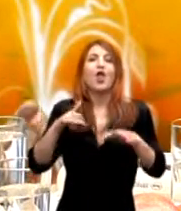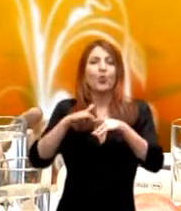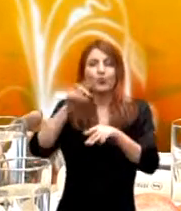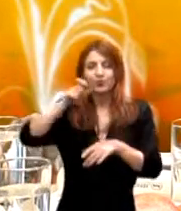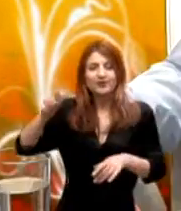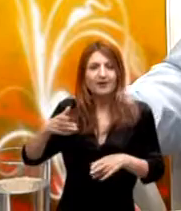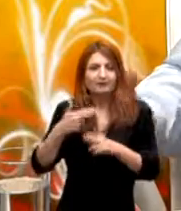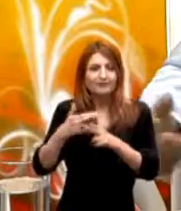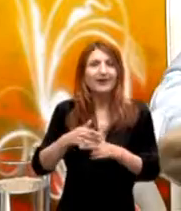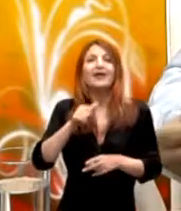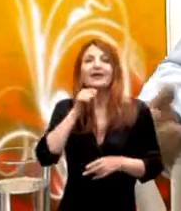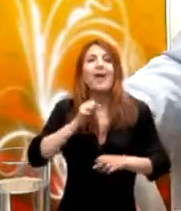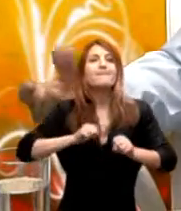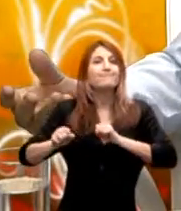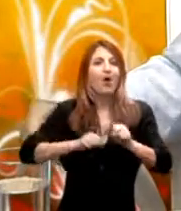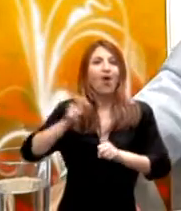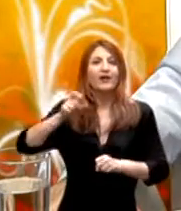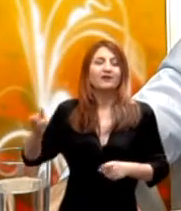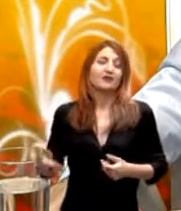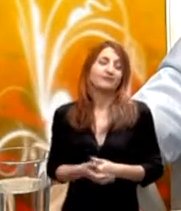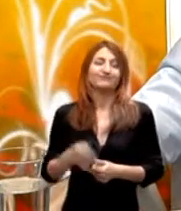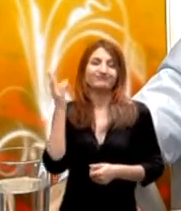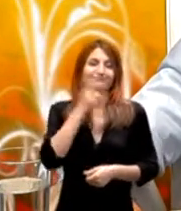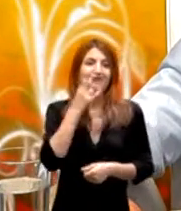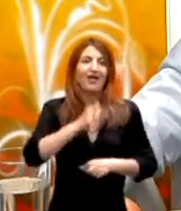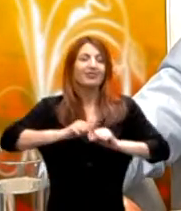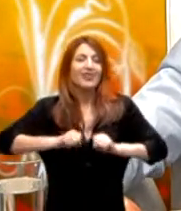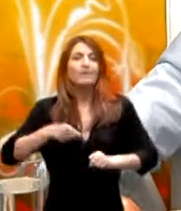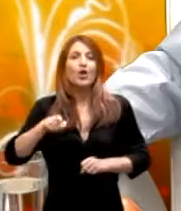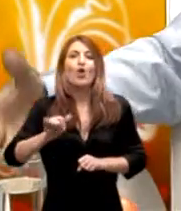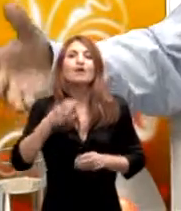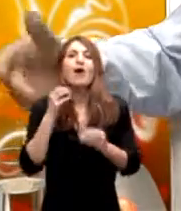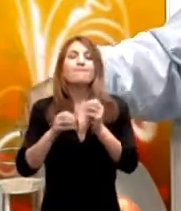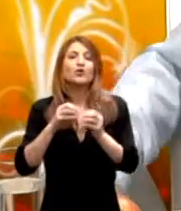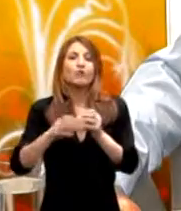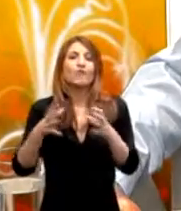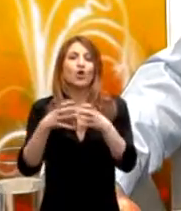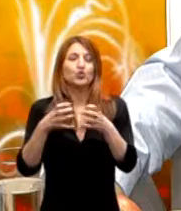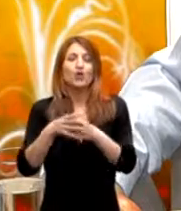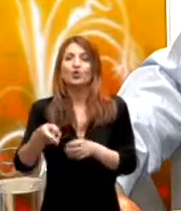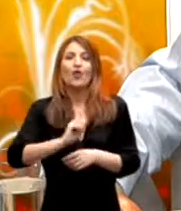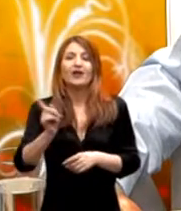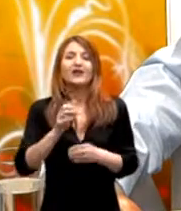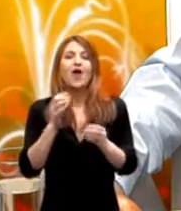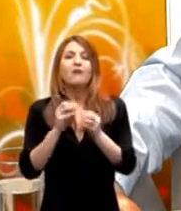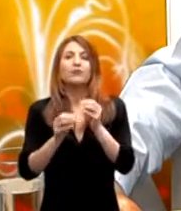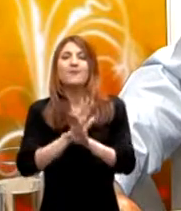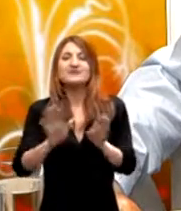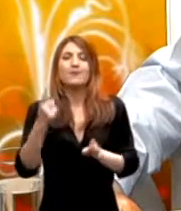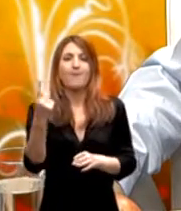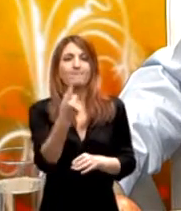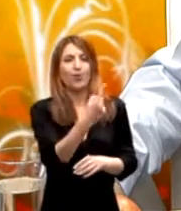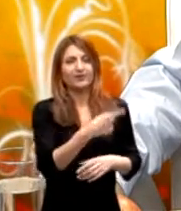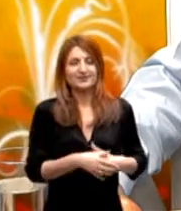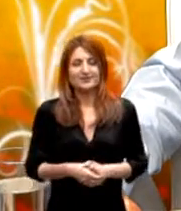druge. Naravno, debljina nije problem pojedinca. Debljina je problem društva. Tako je. Evo, i to ćemo reći. Da.